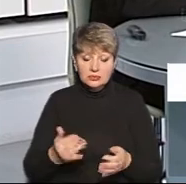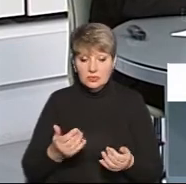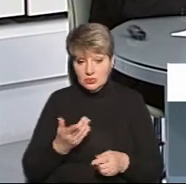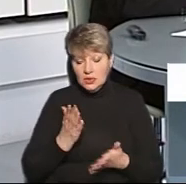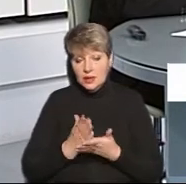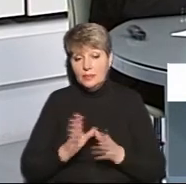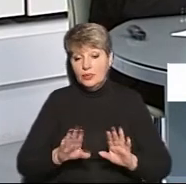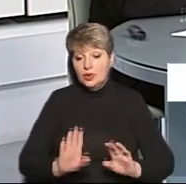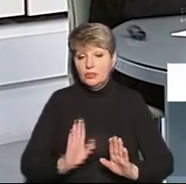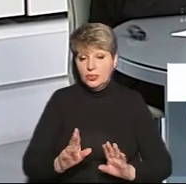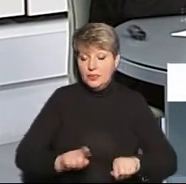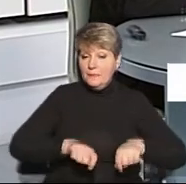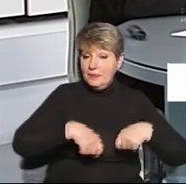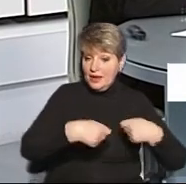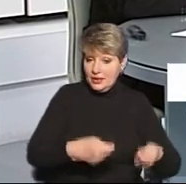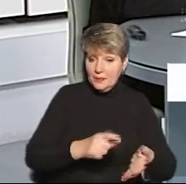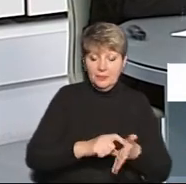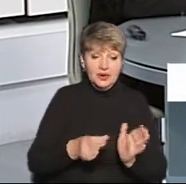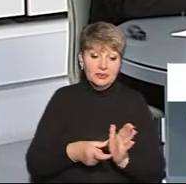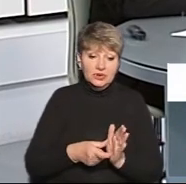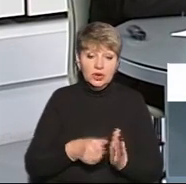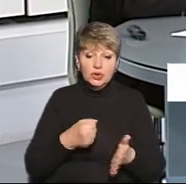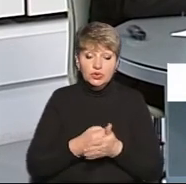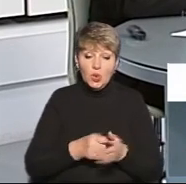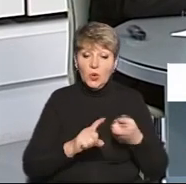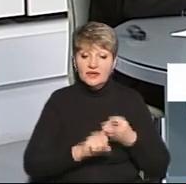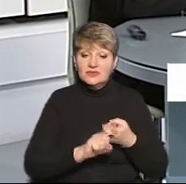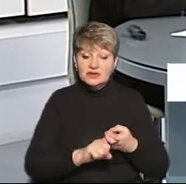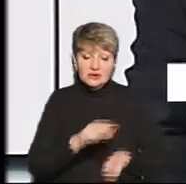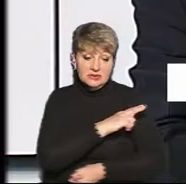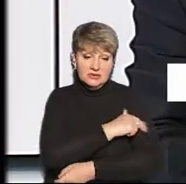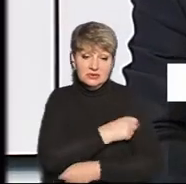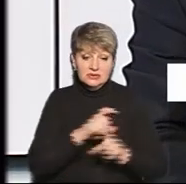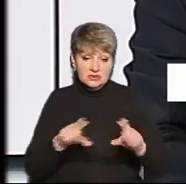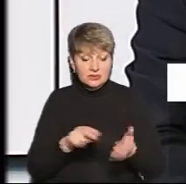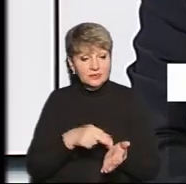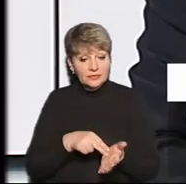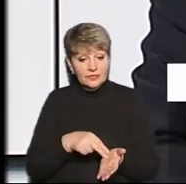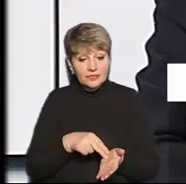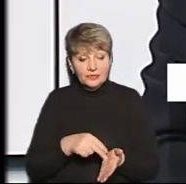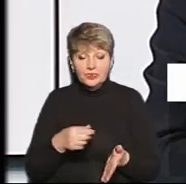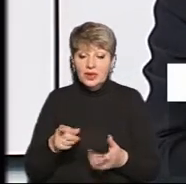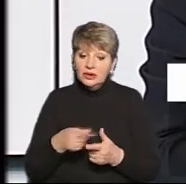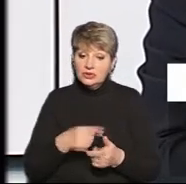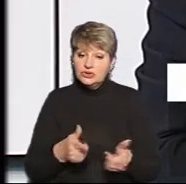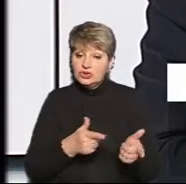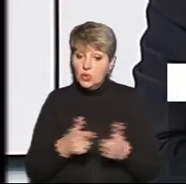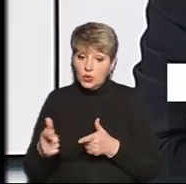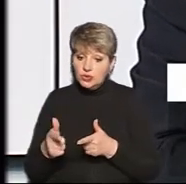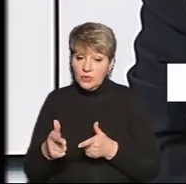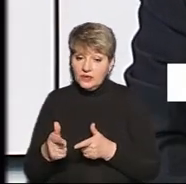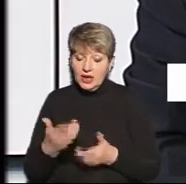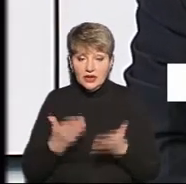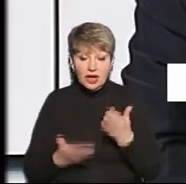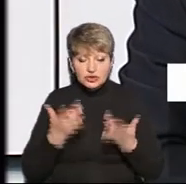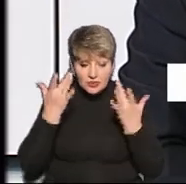заклад буде переданий, скажімо, це приміщення до інфекційної лікарні міста Черкаси. А чи готові до такого сценарію, якщо і цього тимчасового